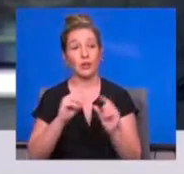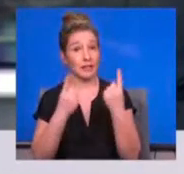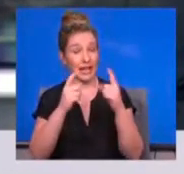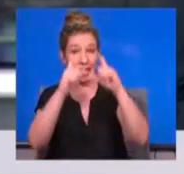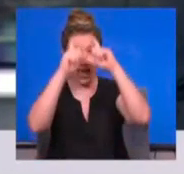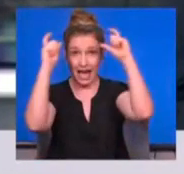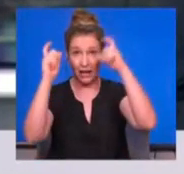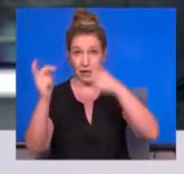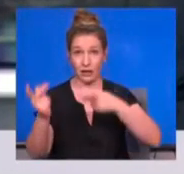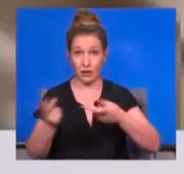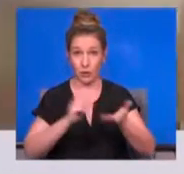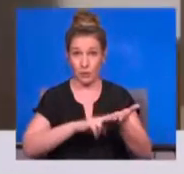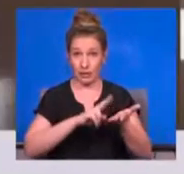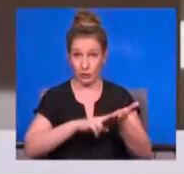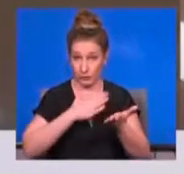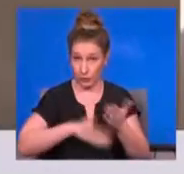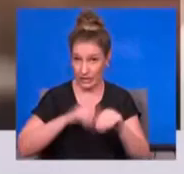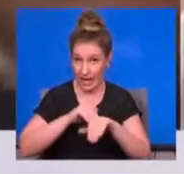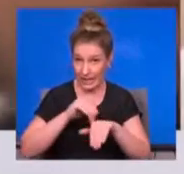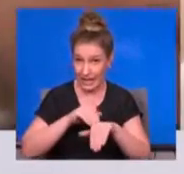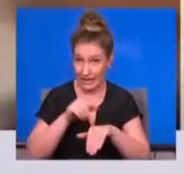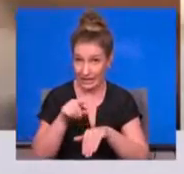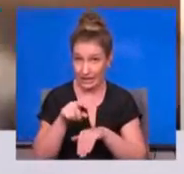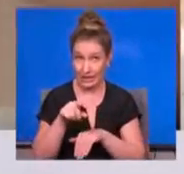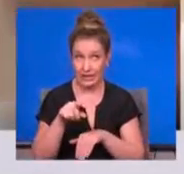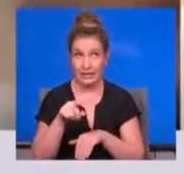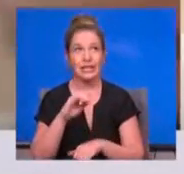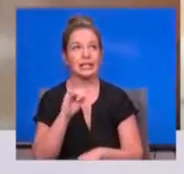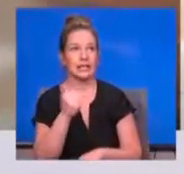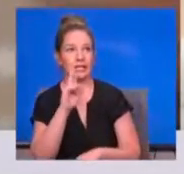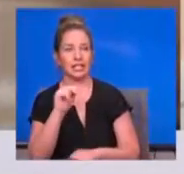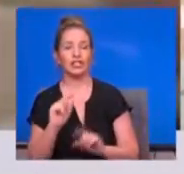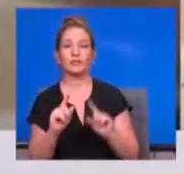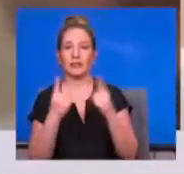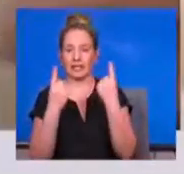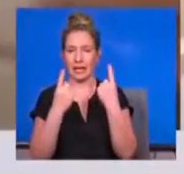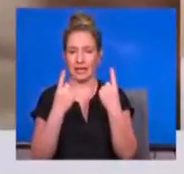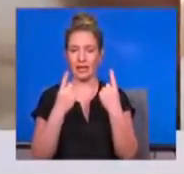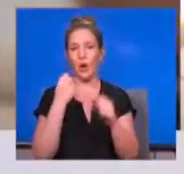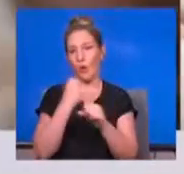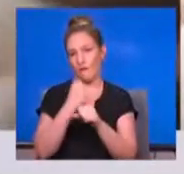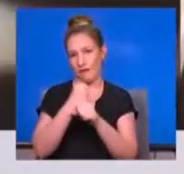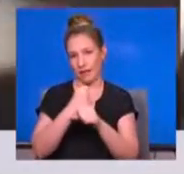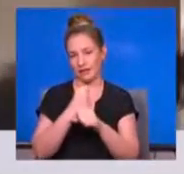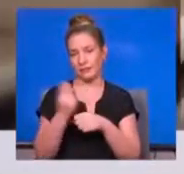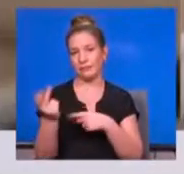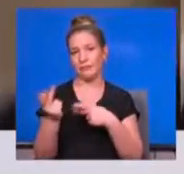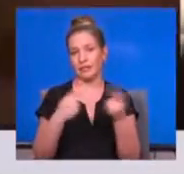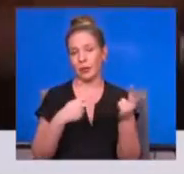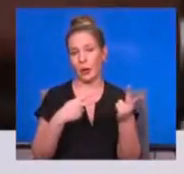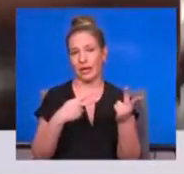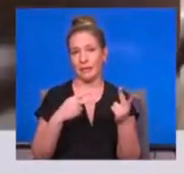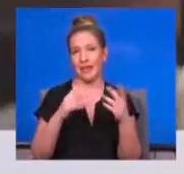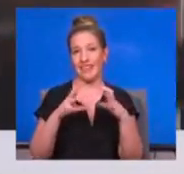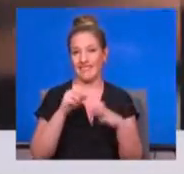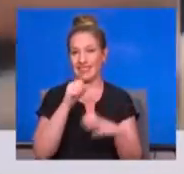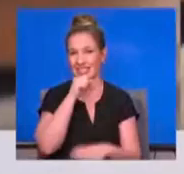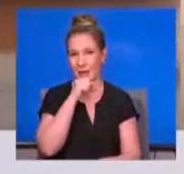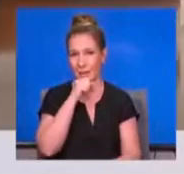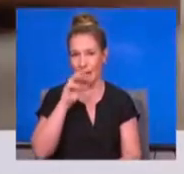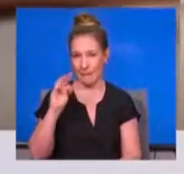אותנו? כן, יש מקרה של עובד למעשה בבית החולים מאיר בכפר סבא, שגם אוקיי. הוא נעצר בגלל